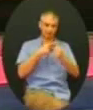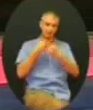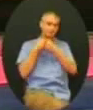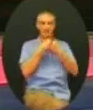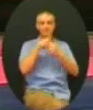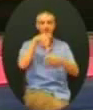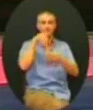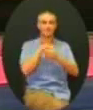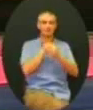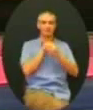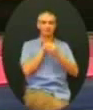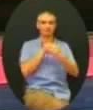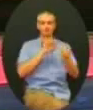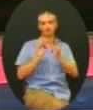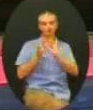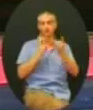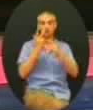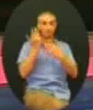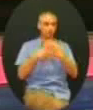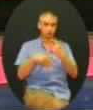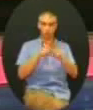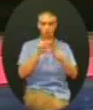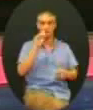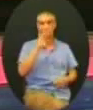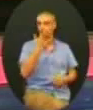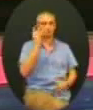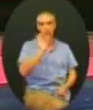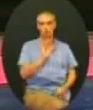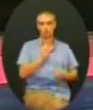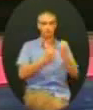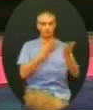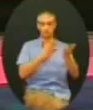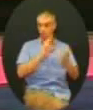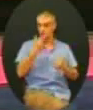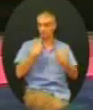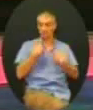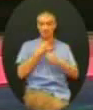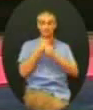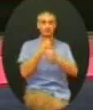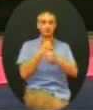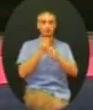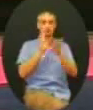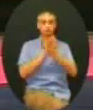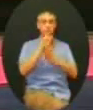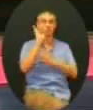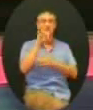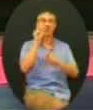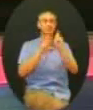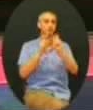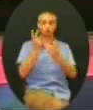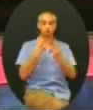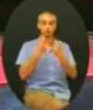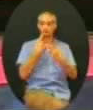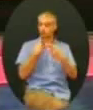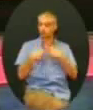למאבקים פנימיים, להתקוטטויות, שבסוף, כמו שאבי אמר, פוגעים במרץ. לעומת זאת, אני מייצג 18,000 איש